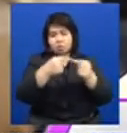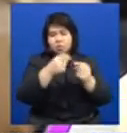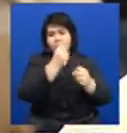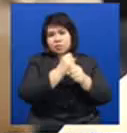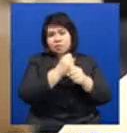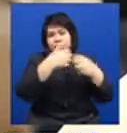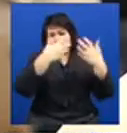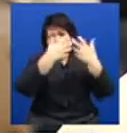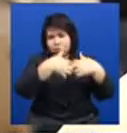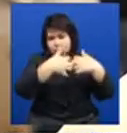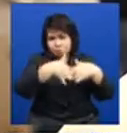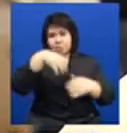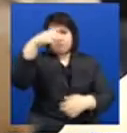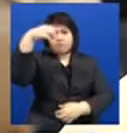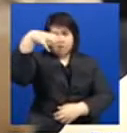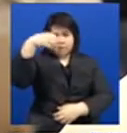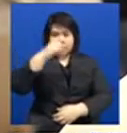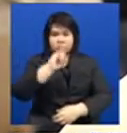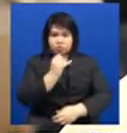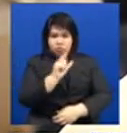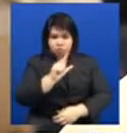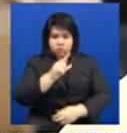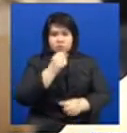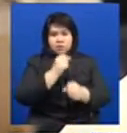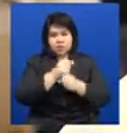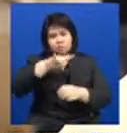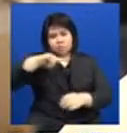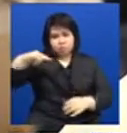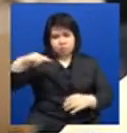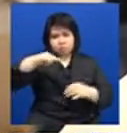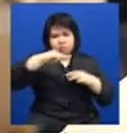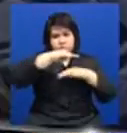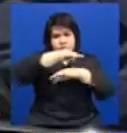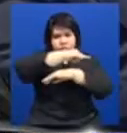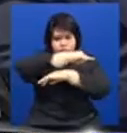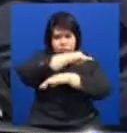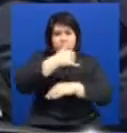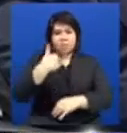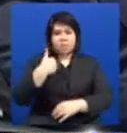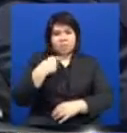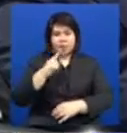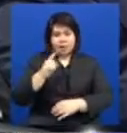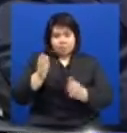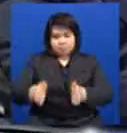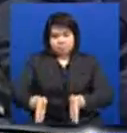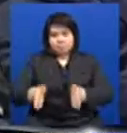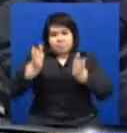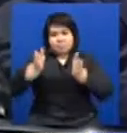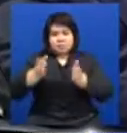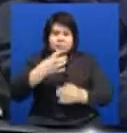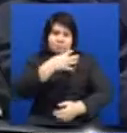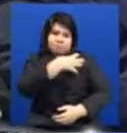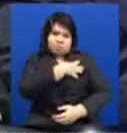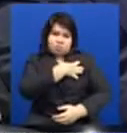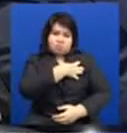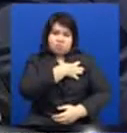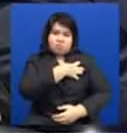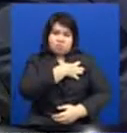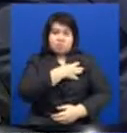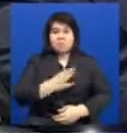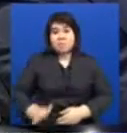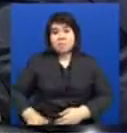ฟ้าพลังงานจลสิทธิบัตรฝนหลวงด้านเครื่องหมายการค้าได้แก่โกลเด้นเพลสสุวรรณชาติด้านลิขสิทธิ์ได้